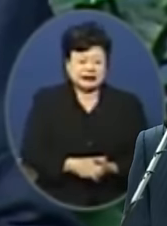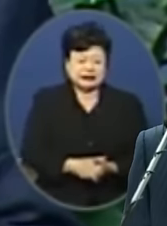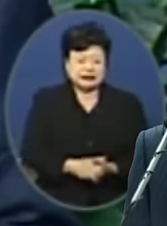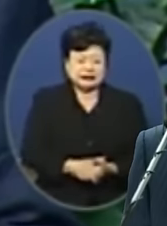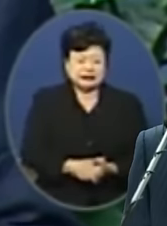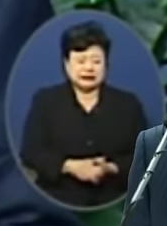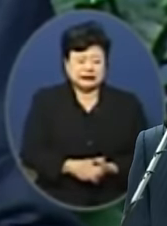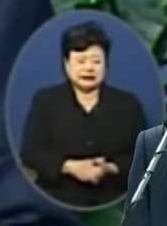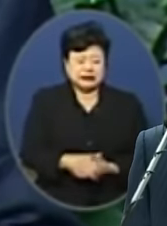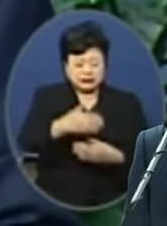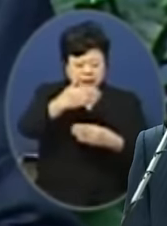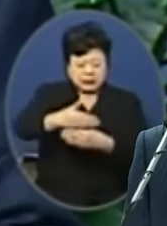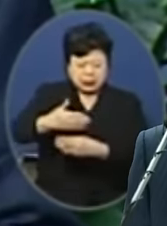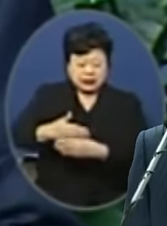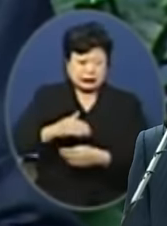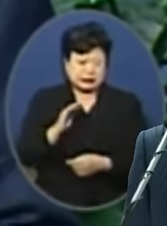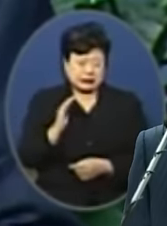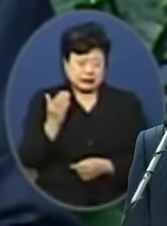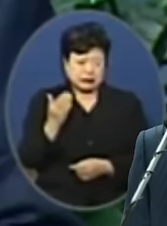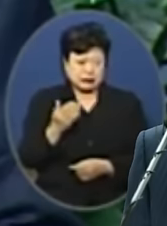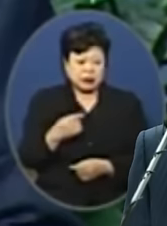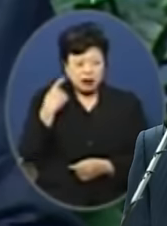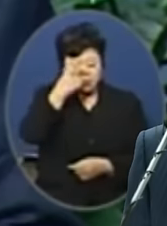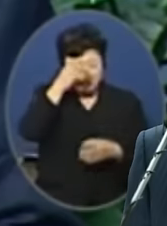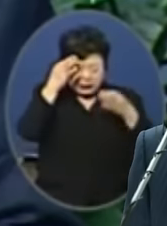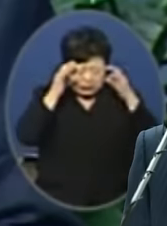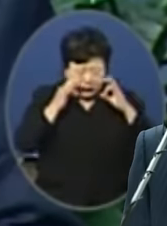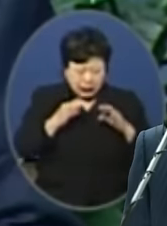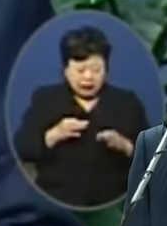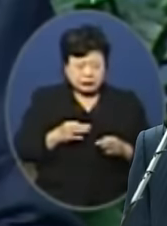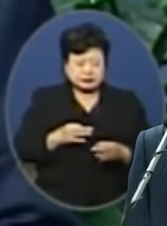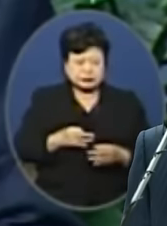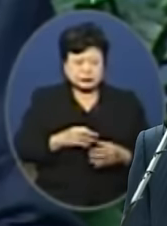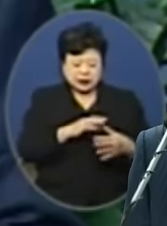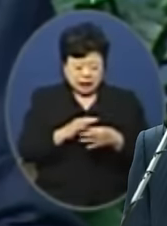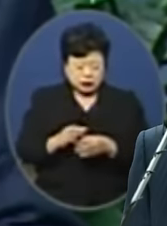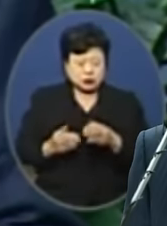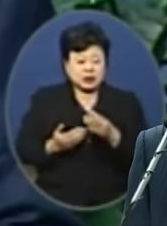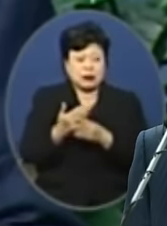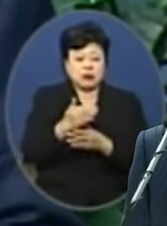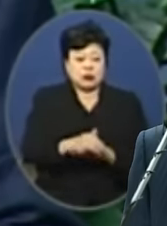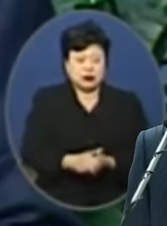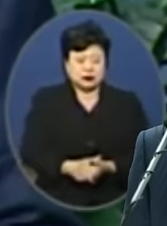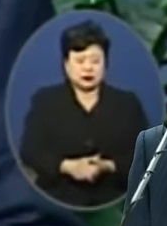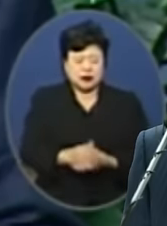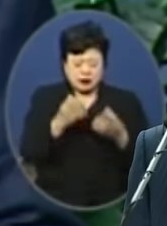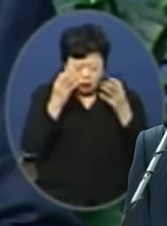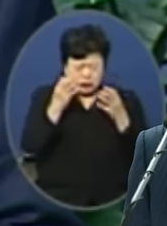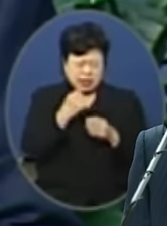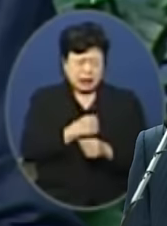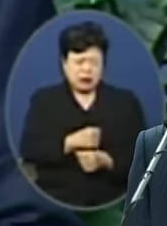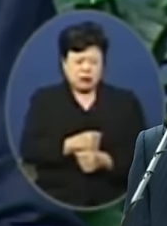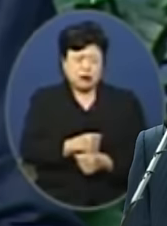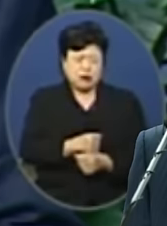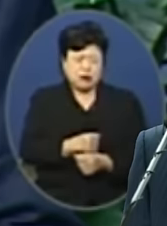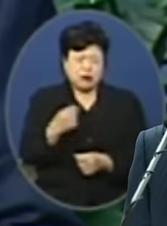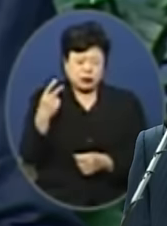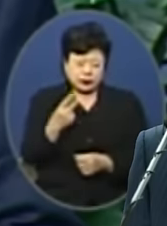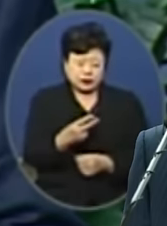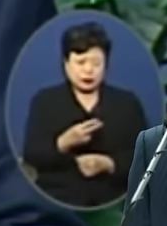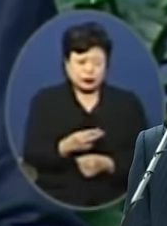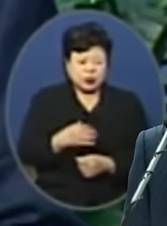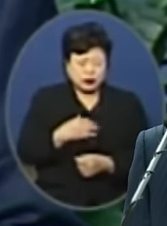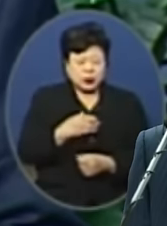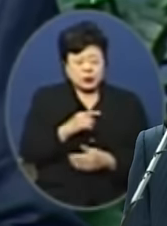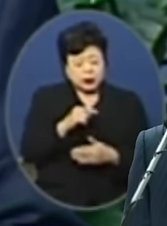앞을 막는다는 것입니다. 얼굴에 땀이 마를 날이 없고 고생을 하고